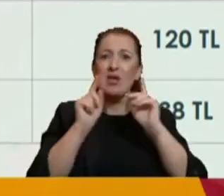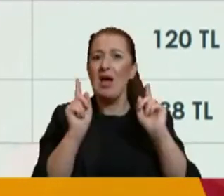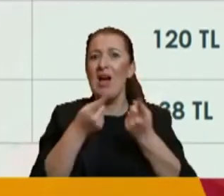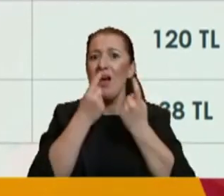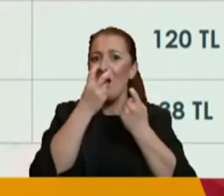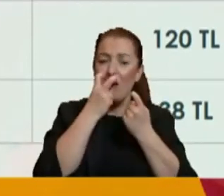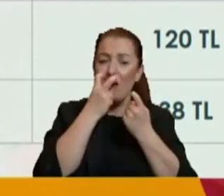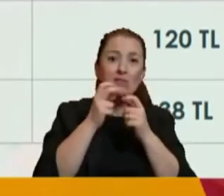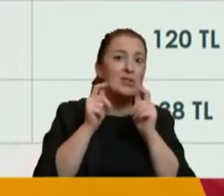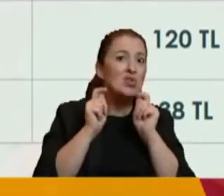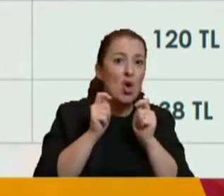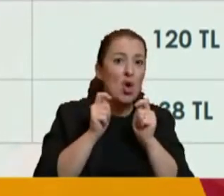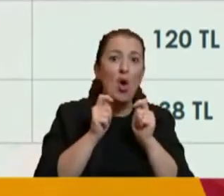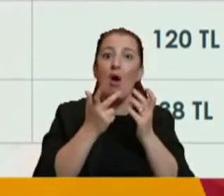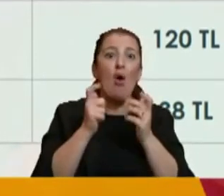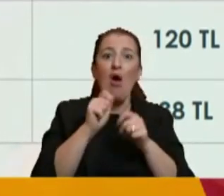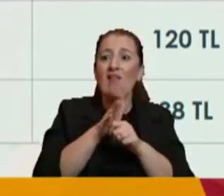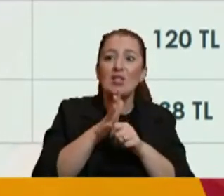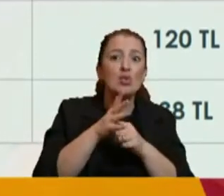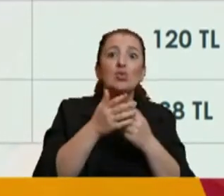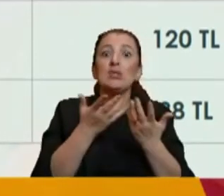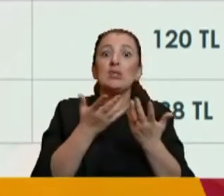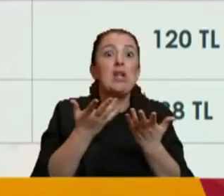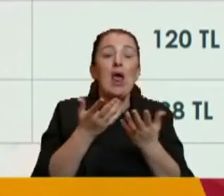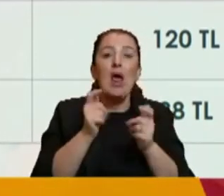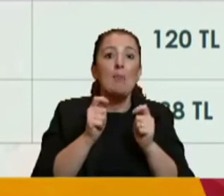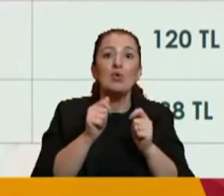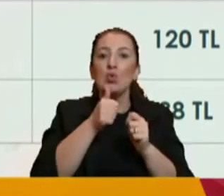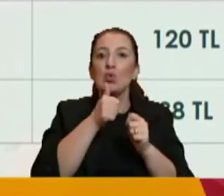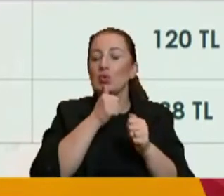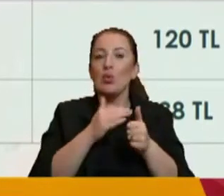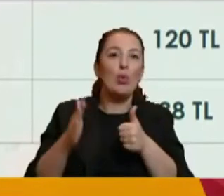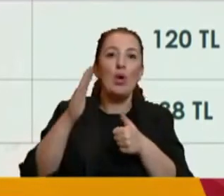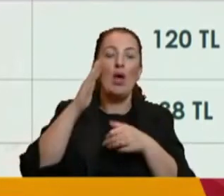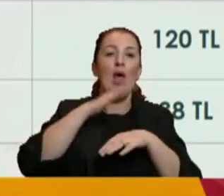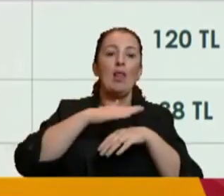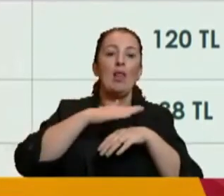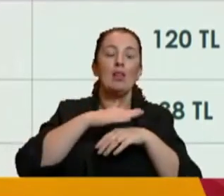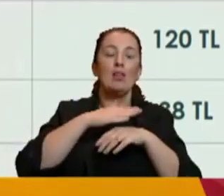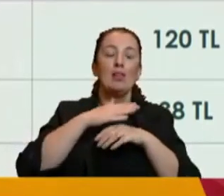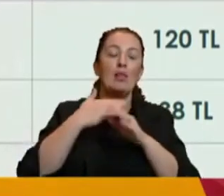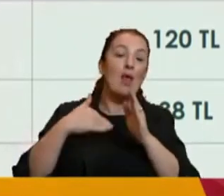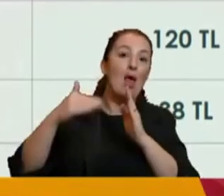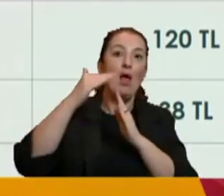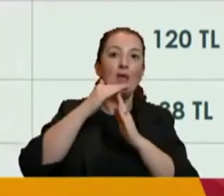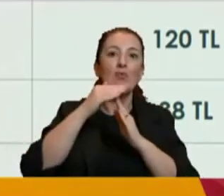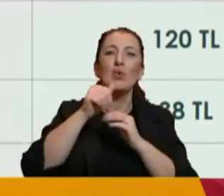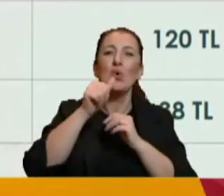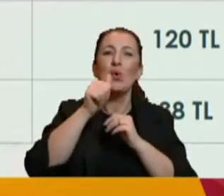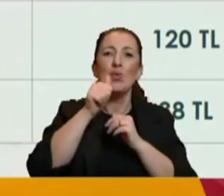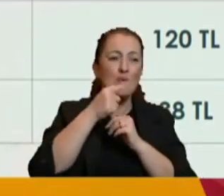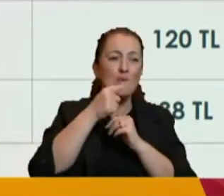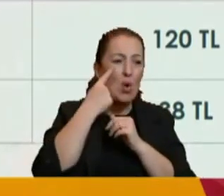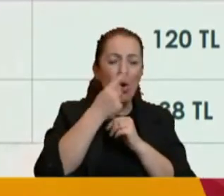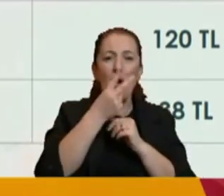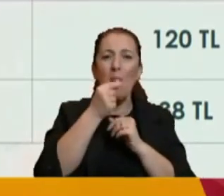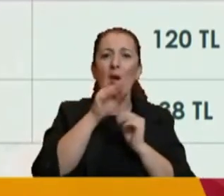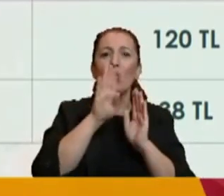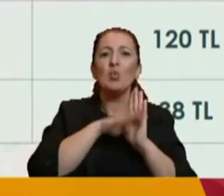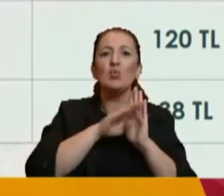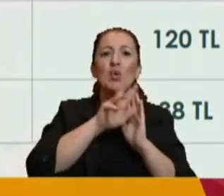pandemi ile nasıl başa çıkacağız su bir numaraya yükseldi ama suya reva görülen fiyat